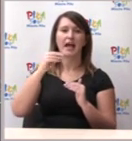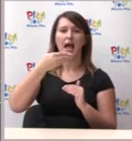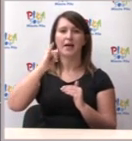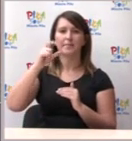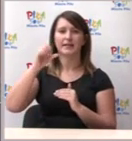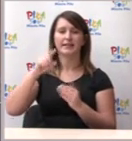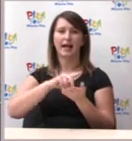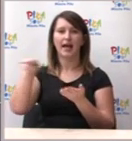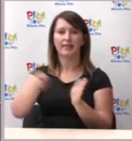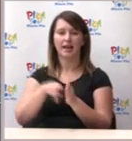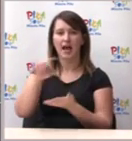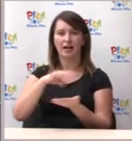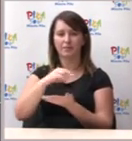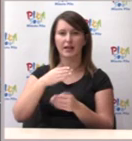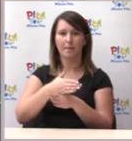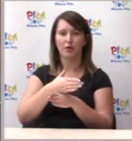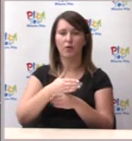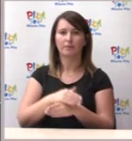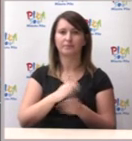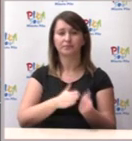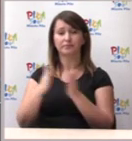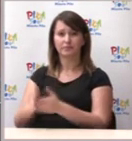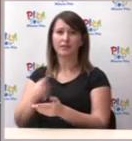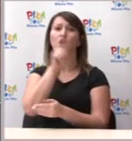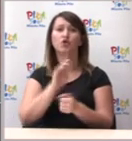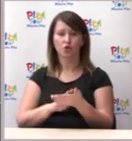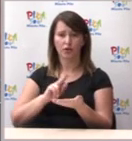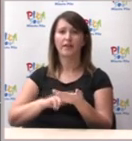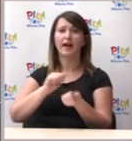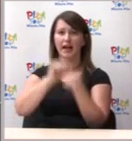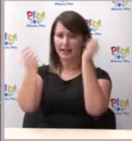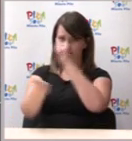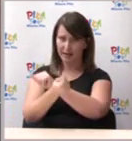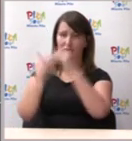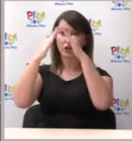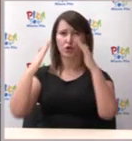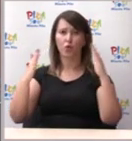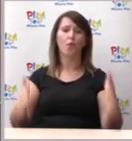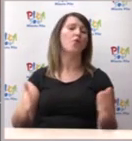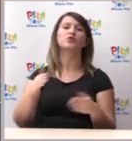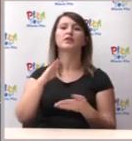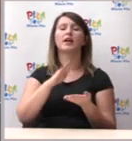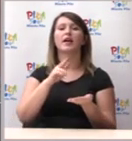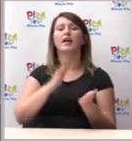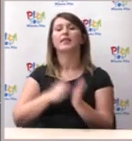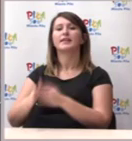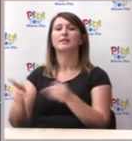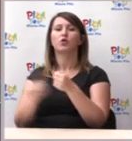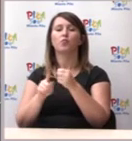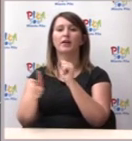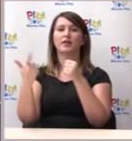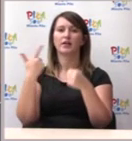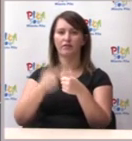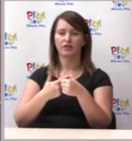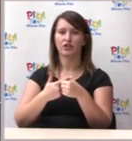Piła. Punkt 19 to uchwała w sprawie wyrażenia zgody na zamianę nieruchomości. W punkcie 20 Rada podjęła uchwałę w